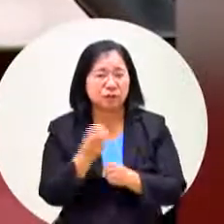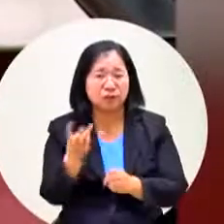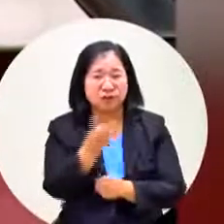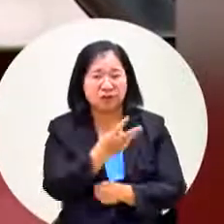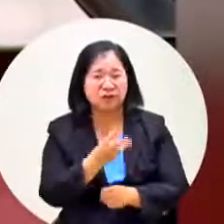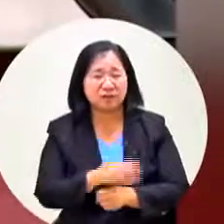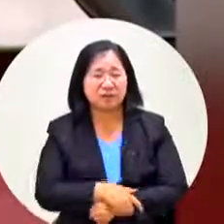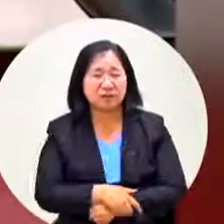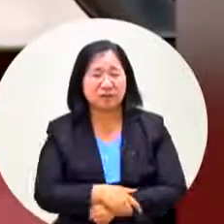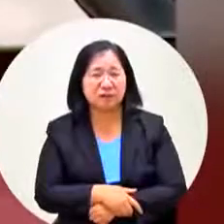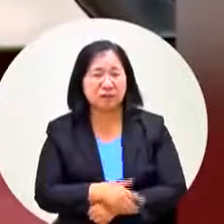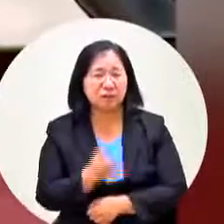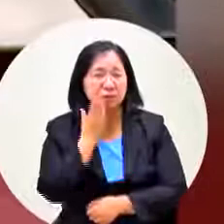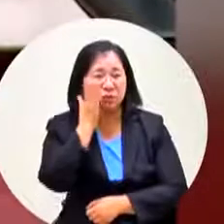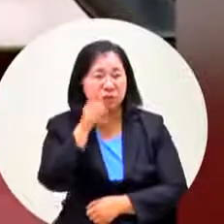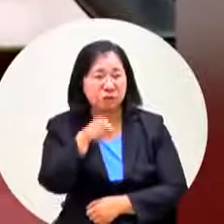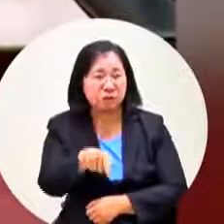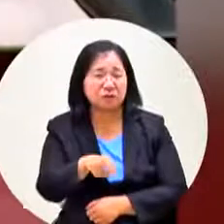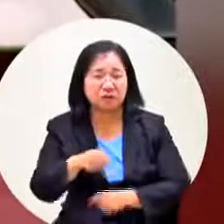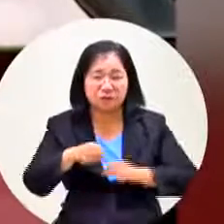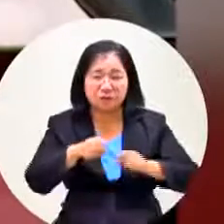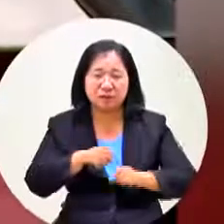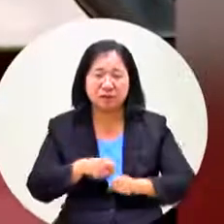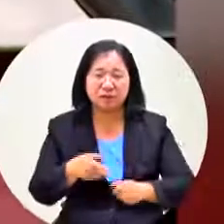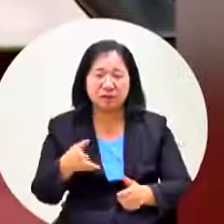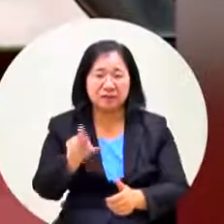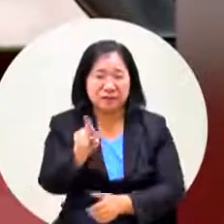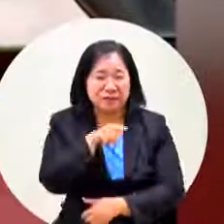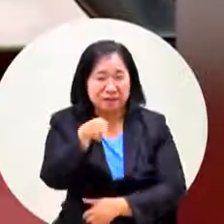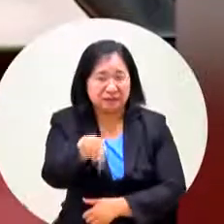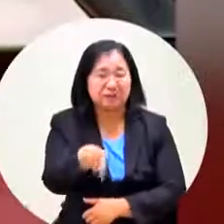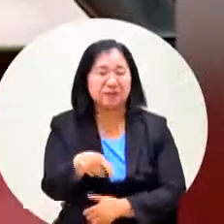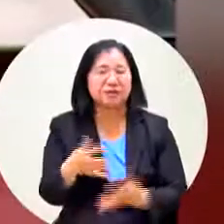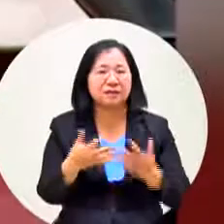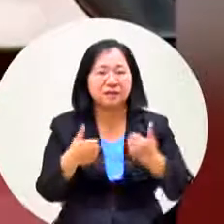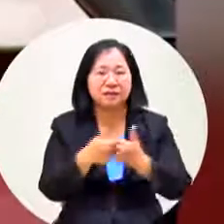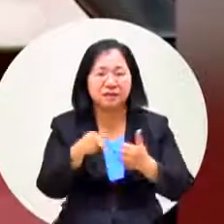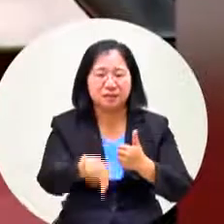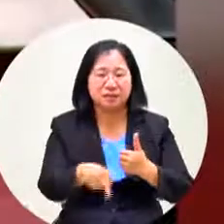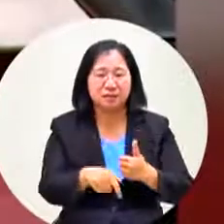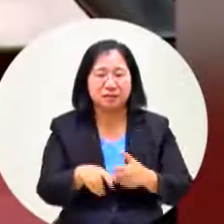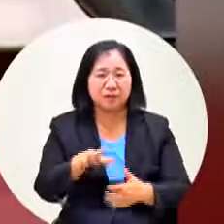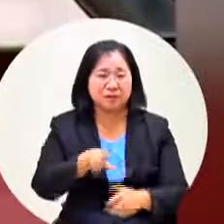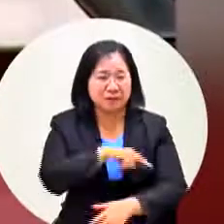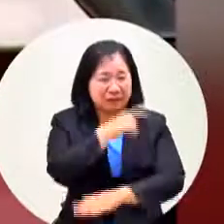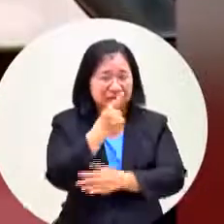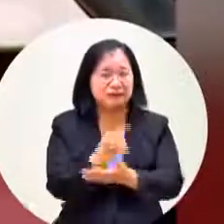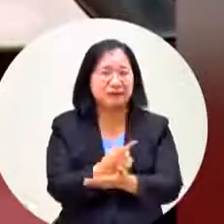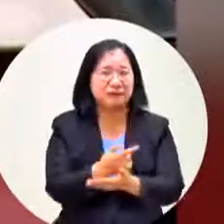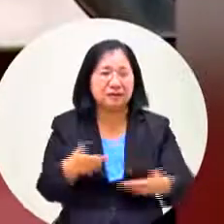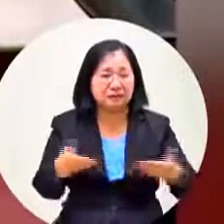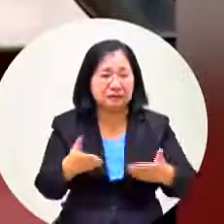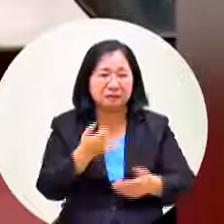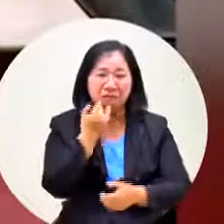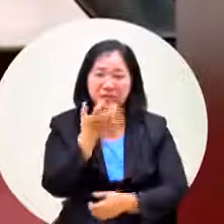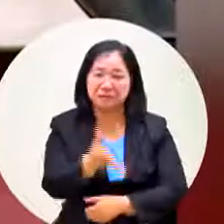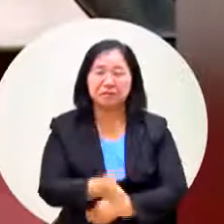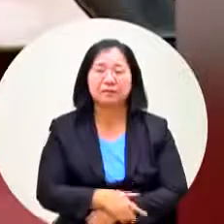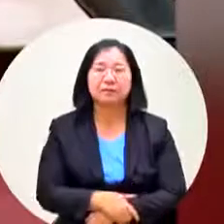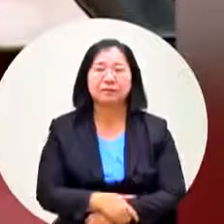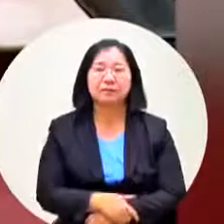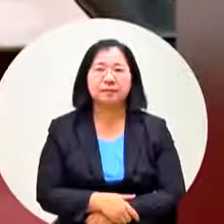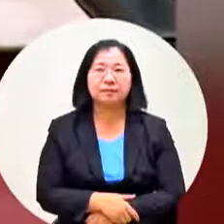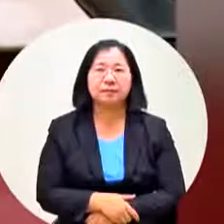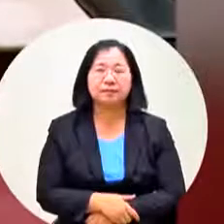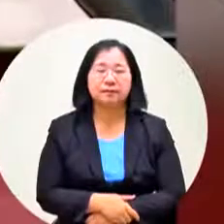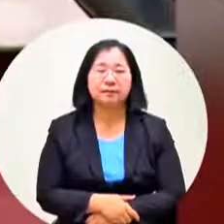拄啊去吼，近咱在做三通吼，在检讨主要的计划。那么会当借这借这时